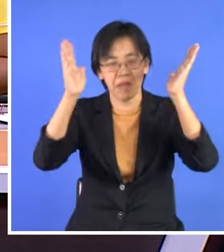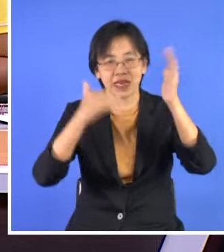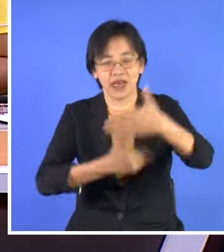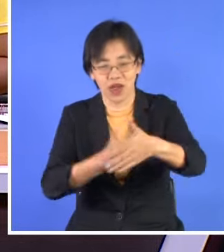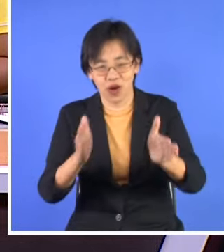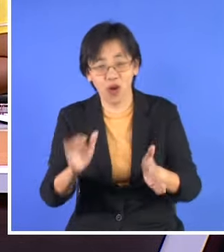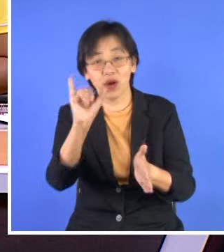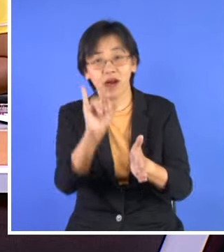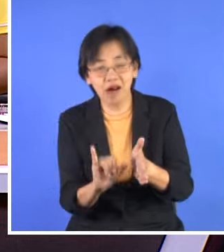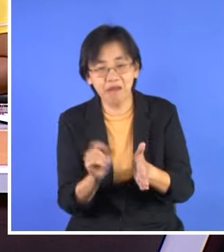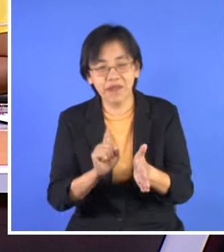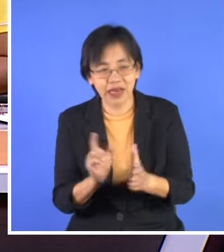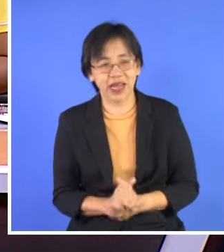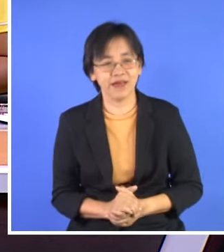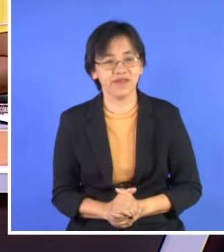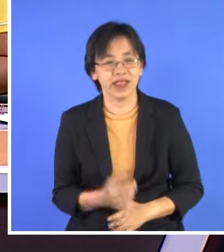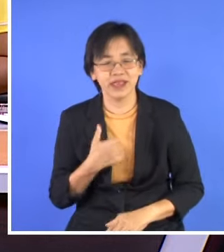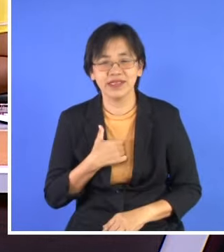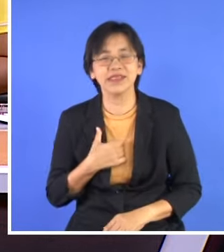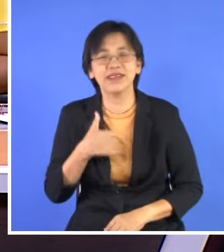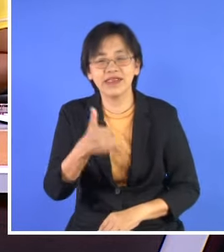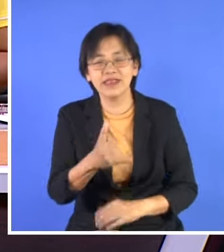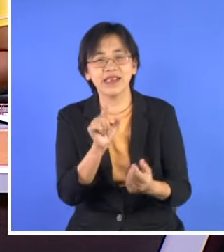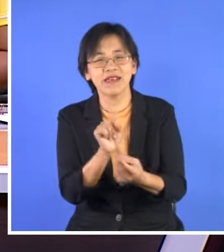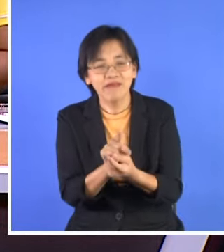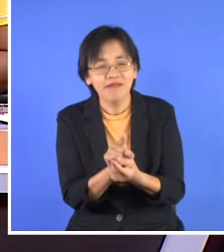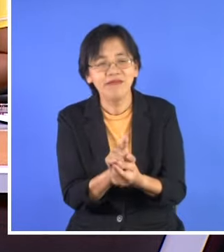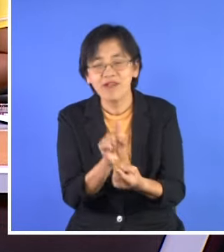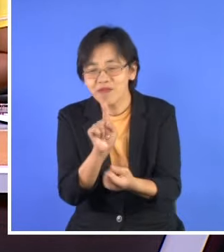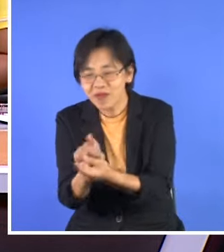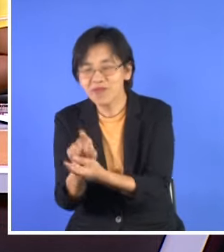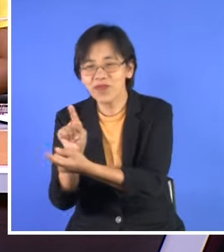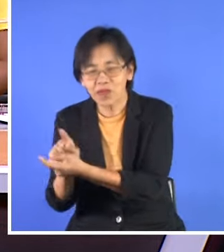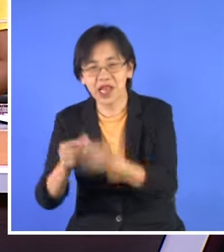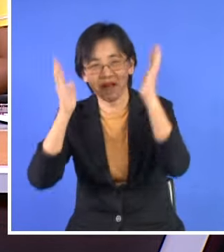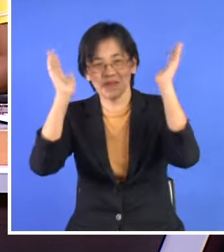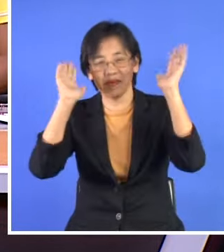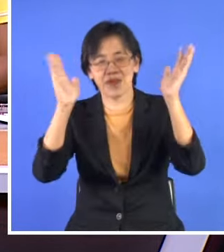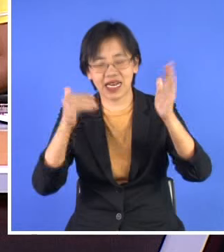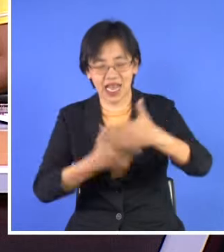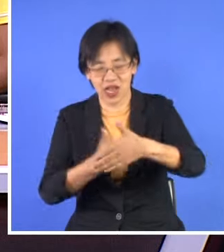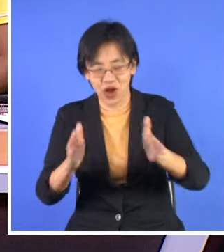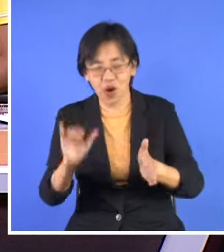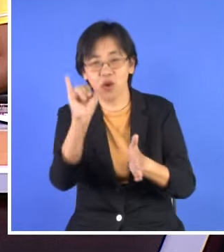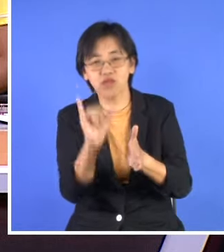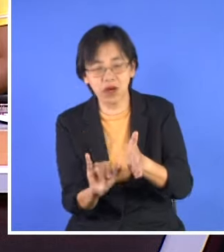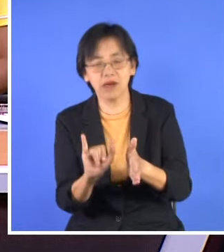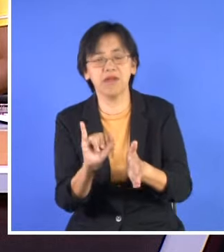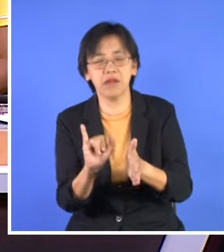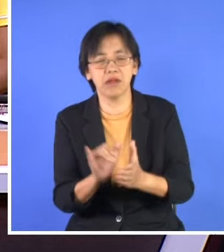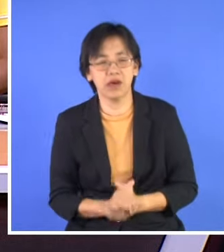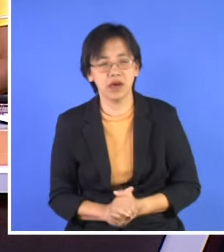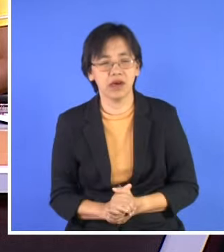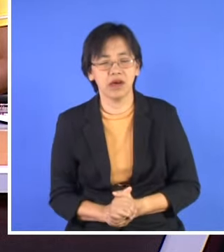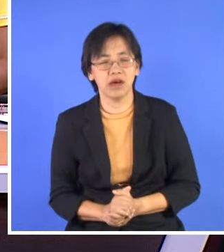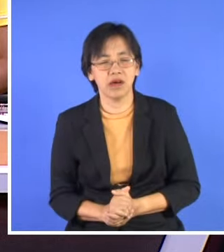มันต้องเดินไปหาลูกค้าม ันต้องเดินไปหาลูกค้านะครับในการโปรโมทเนี่ยสินค้ามันถึงจะขายดีแม้กระทั่งทุกวันนี้โรงศพ